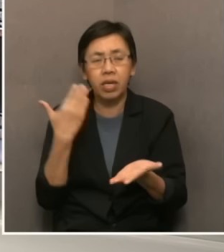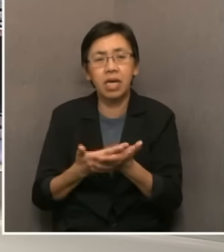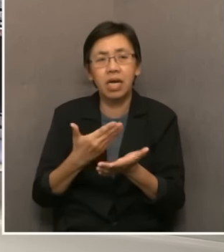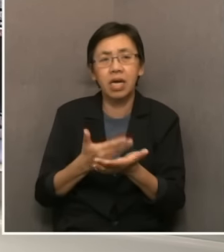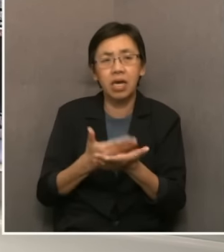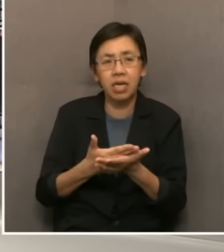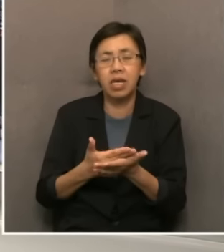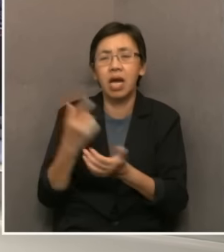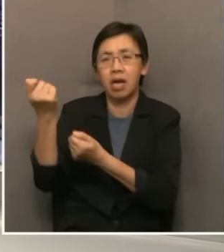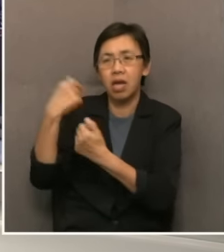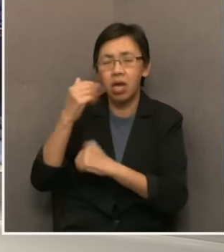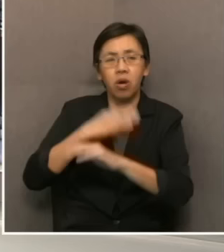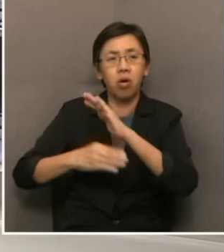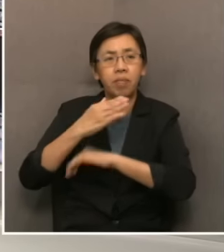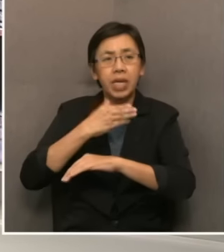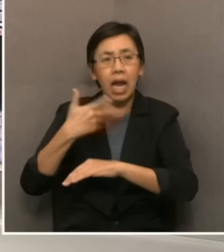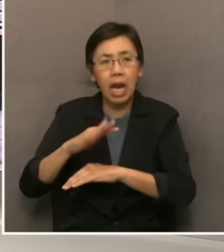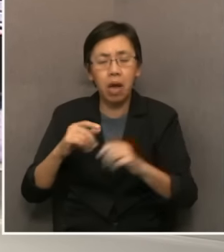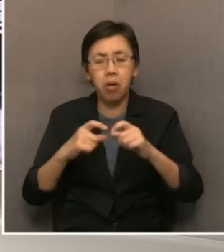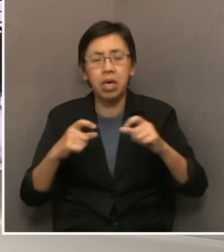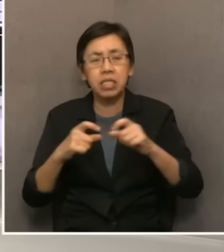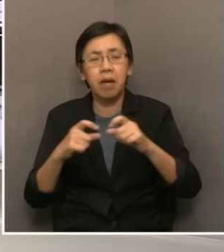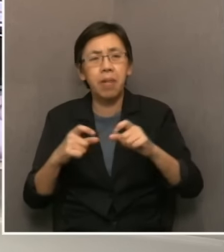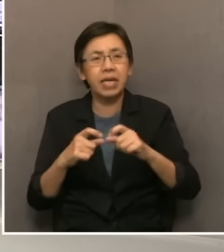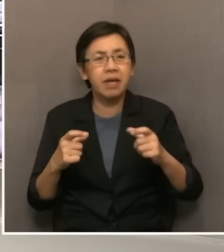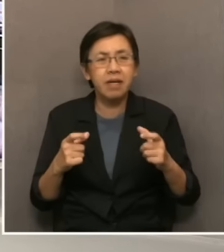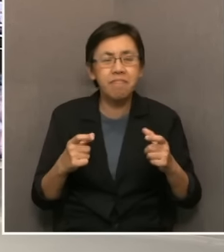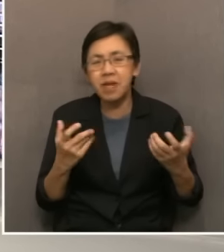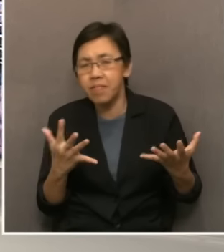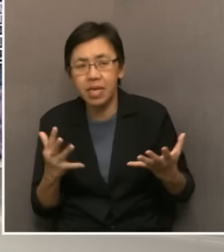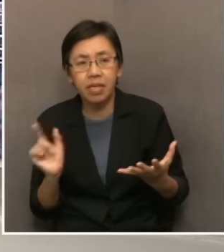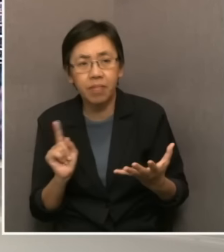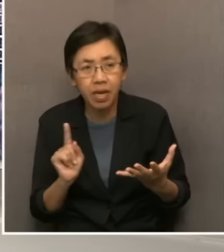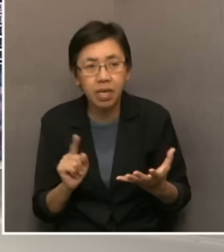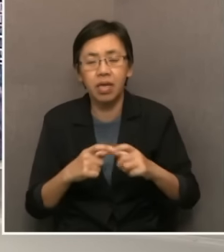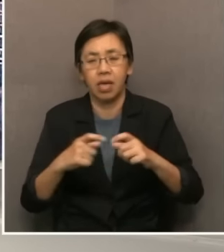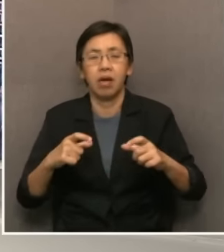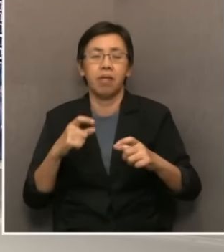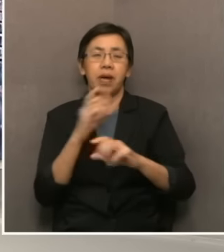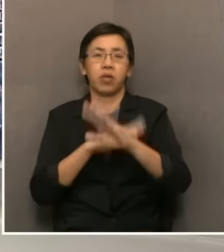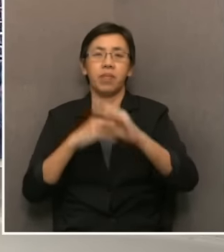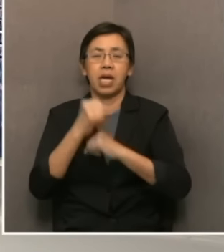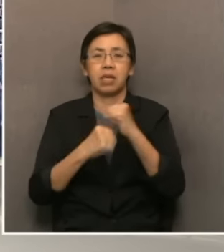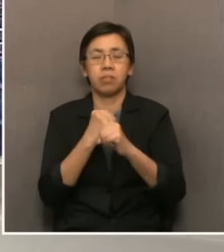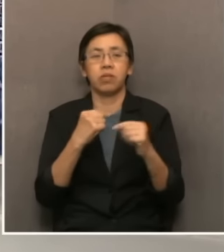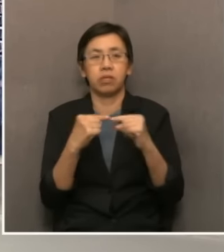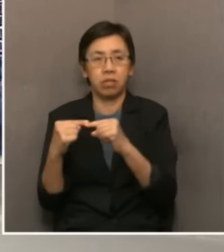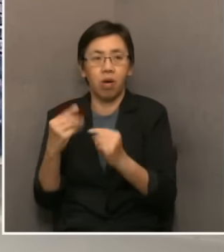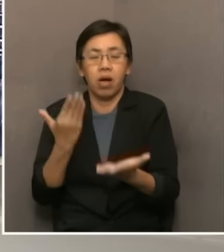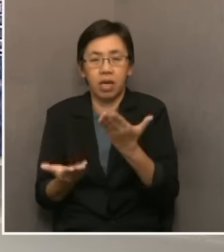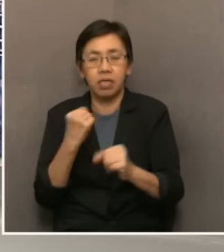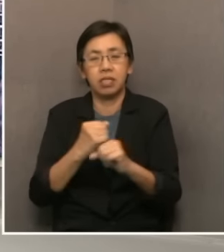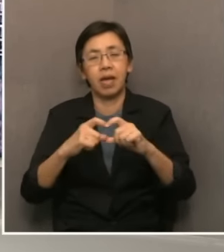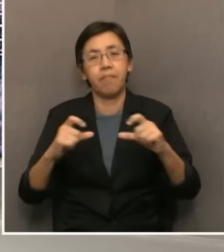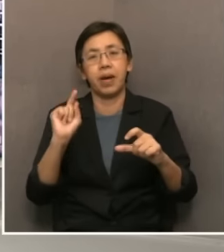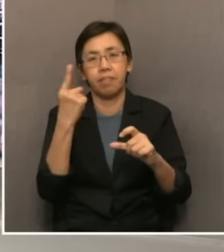คนพิการนะคะแต่ว่าไม่มีบัตรประจำตัวค่ะจะต้องมีการต่ออายุใหม่นะคะหรือว่าไปทำบัตรใหม่ตามเวลาที่กำหน